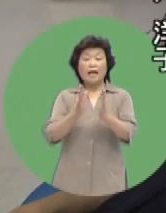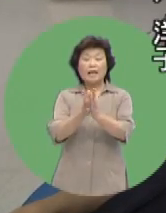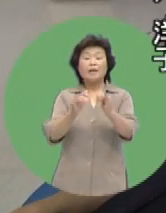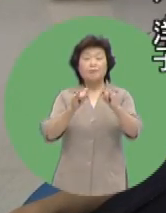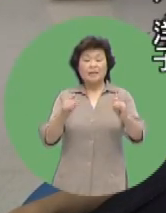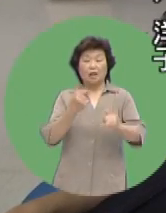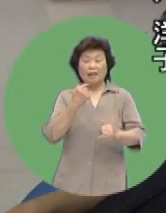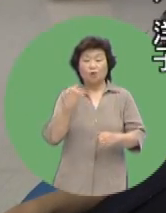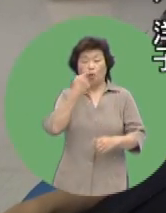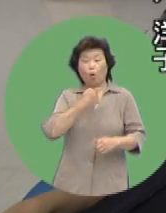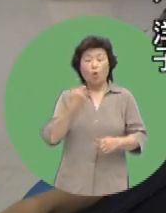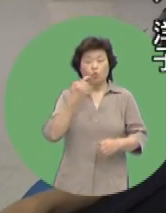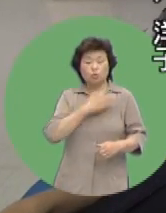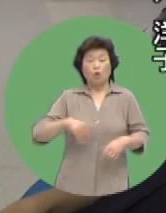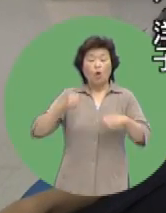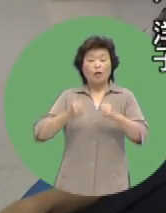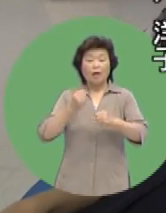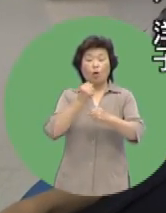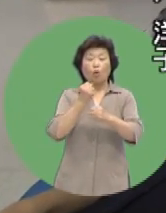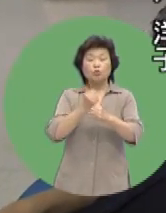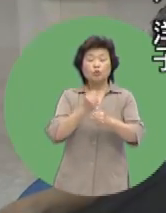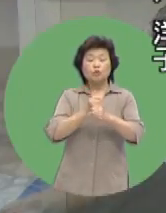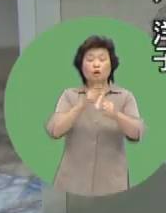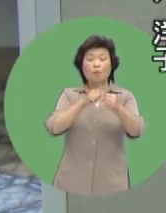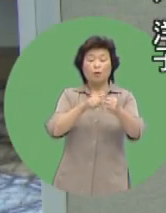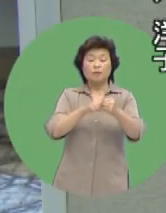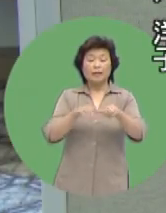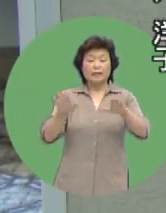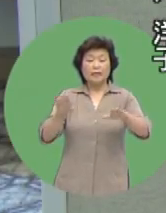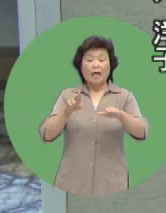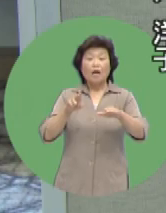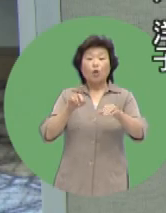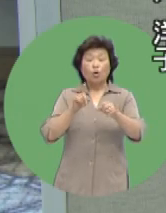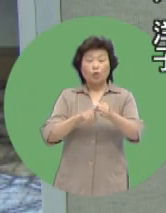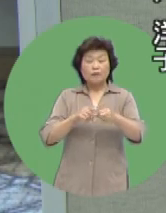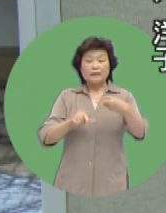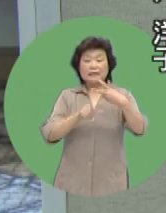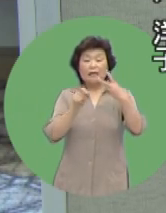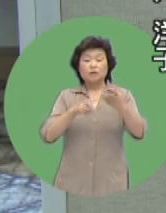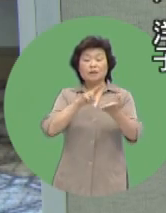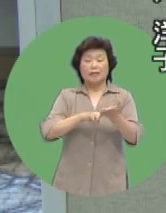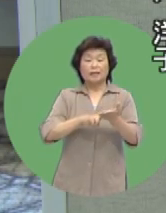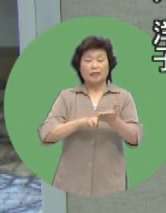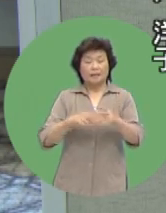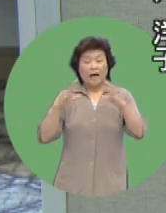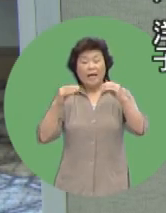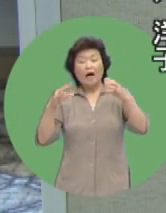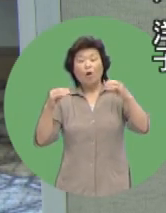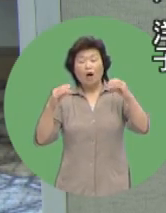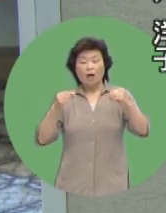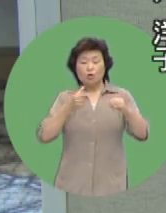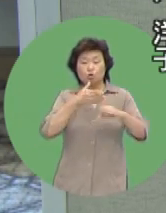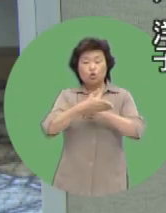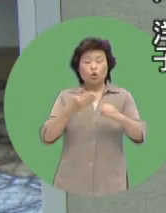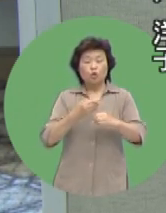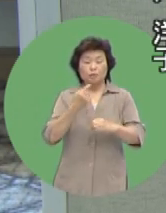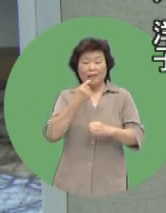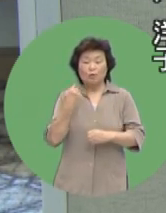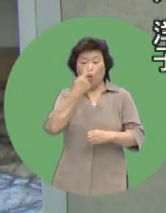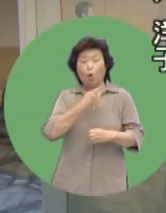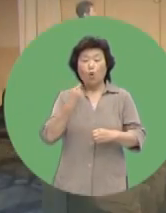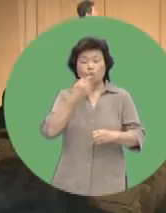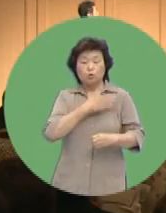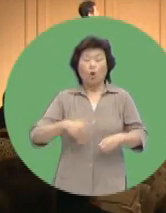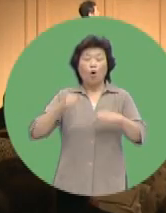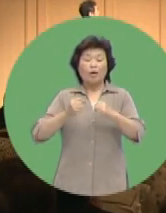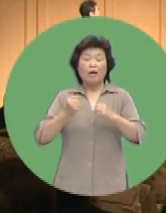県民の歯と口腔の健康づくりを目的に、今年2月に制定された笑顔が踊る徳島歯と口腔の